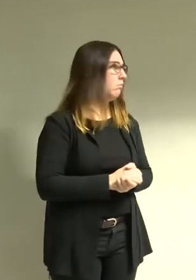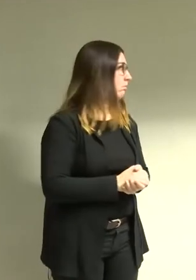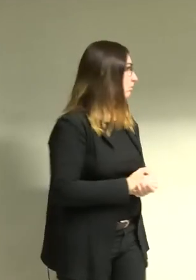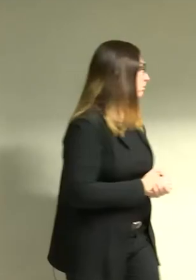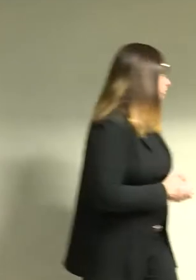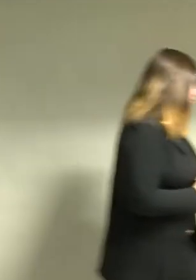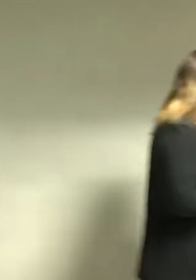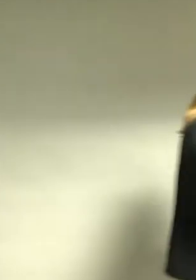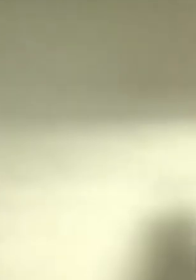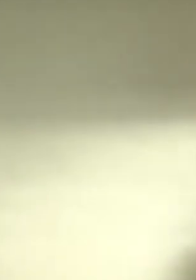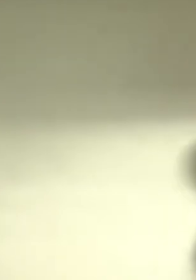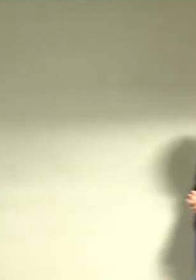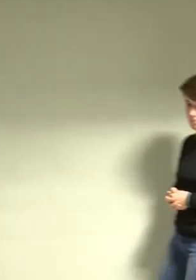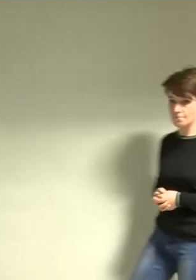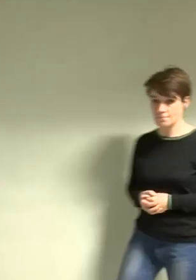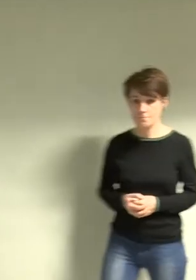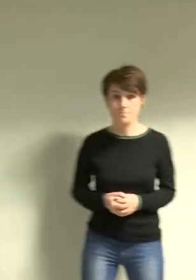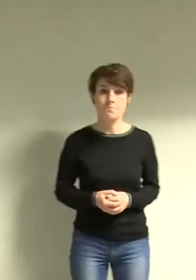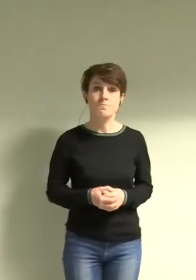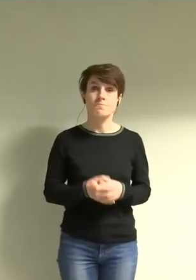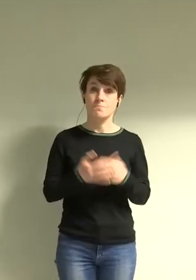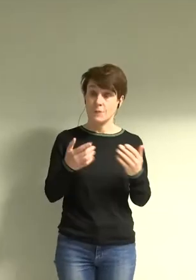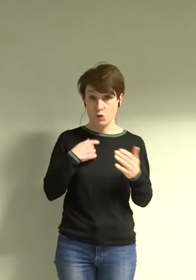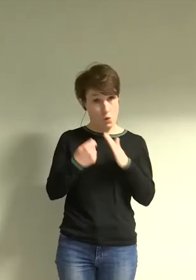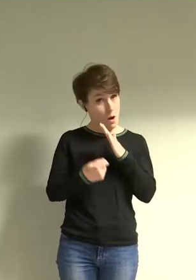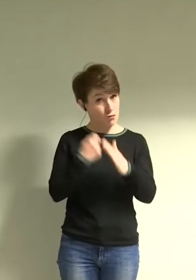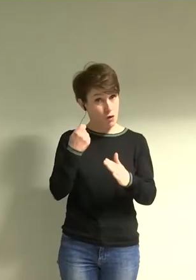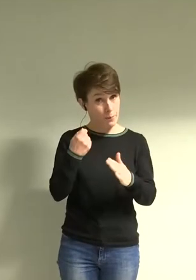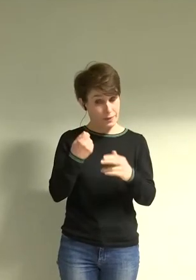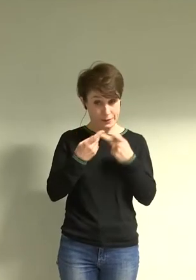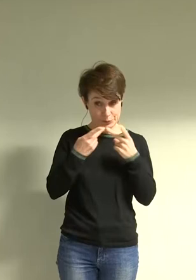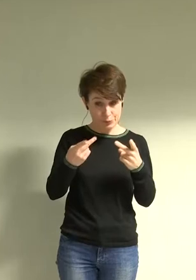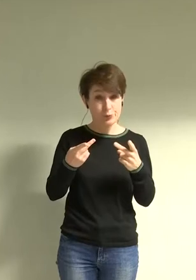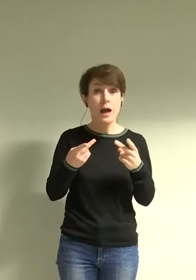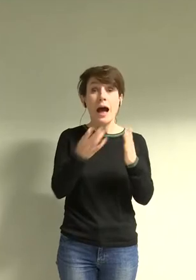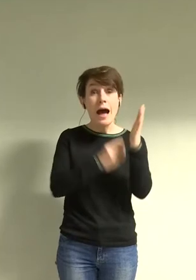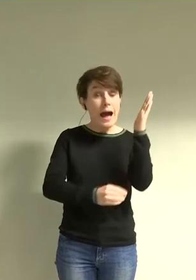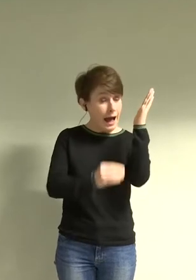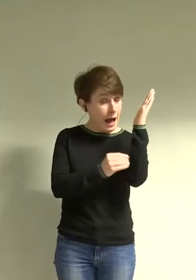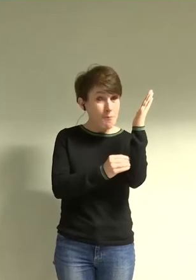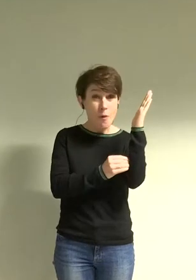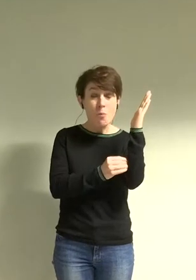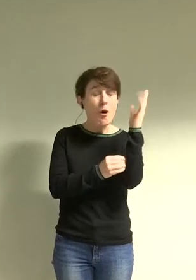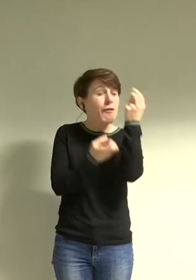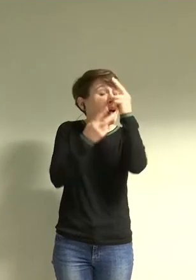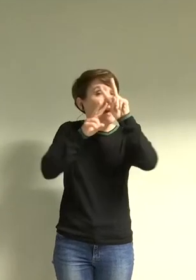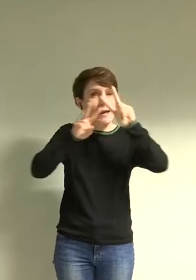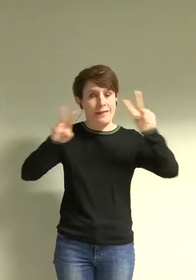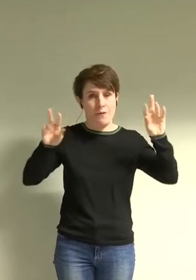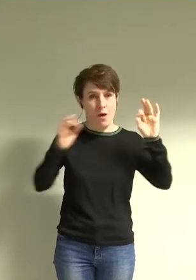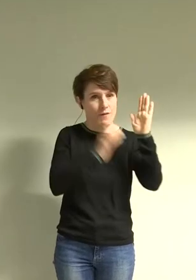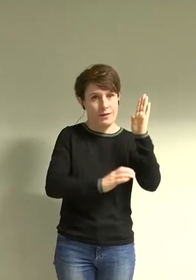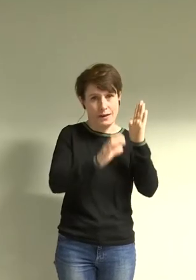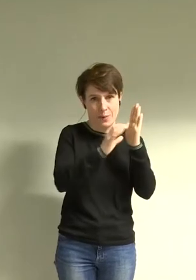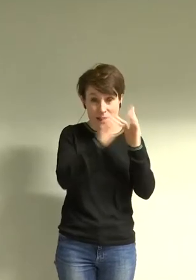donc je donne notre position c'est cet amendement n'a strictement rien à voir avec la délibération